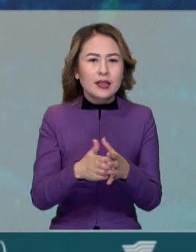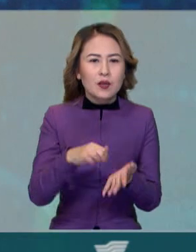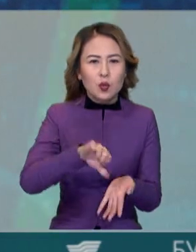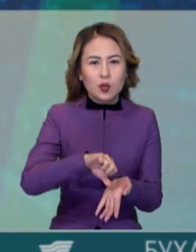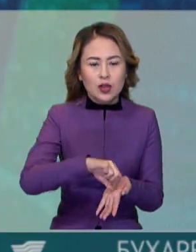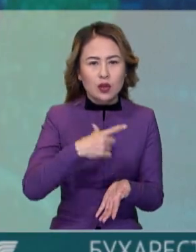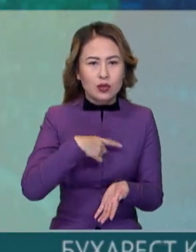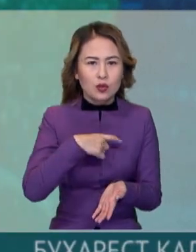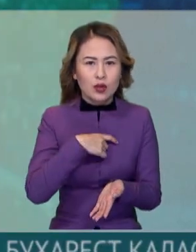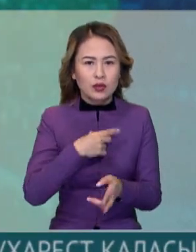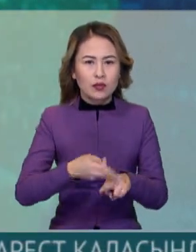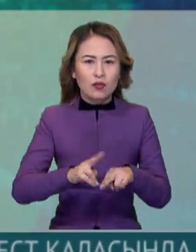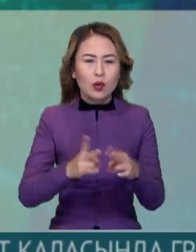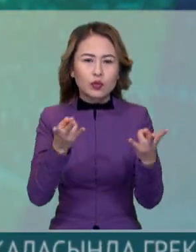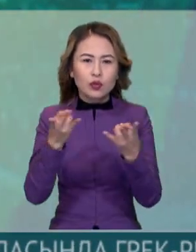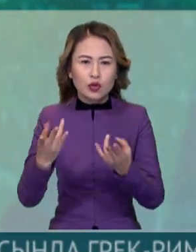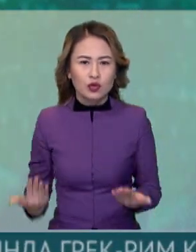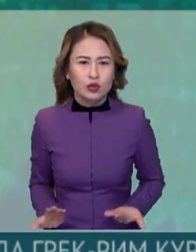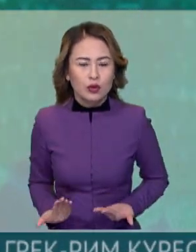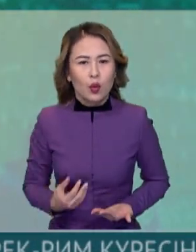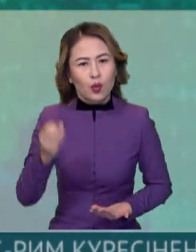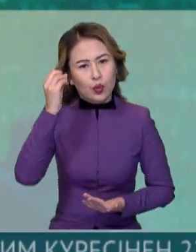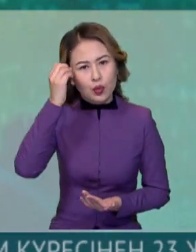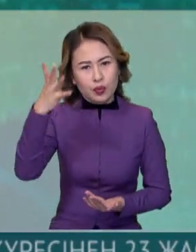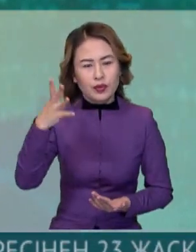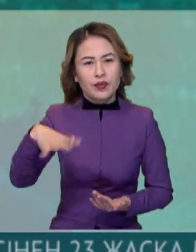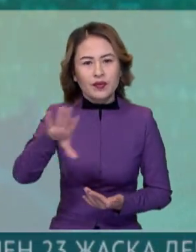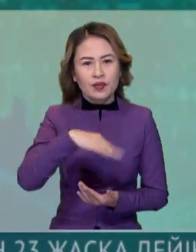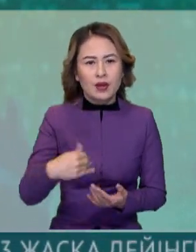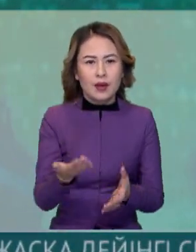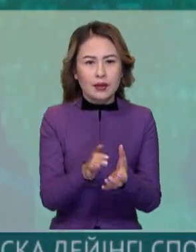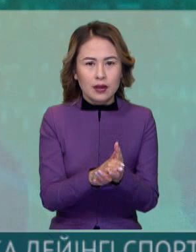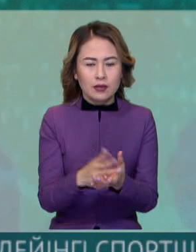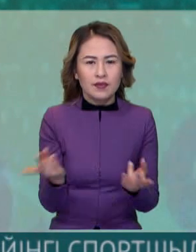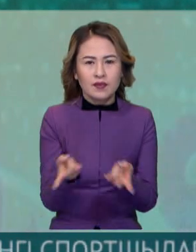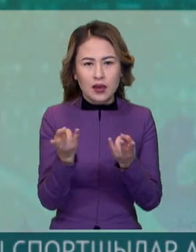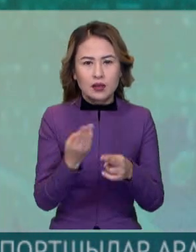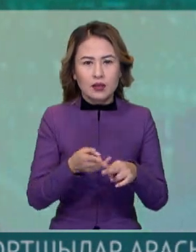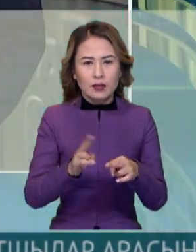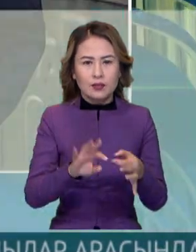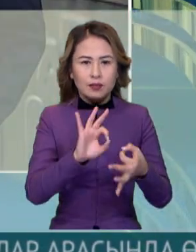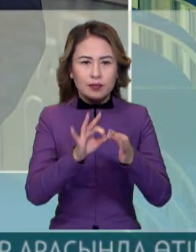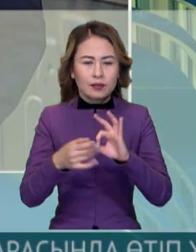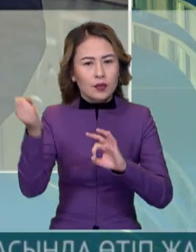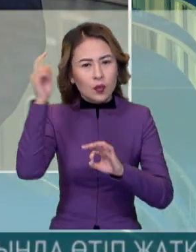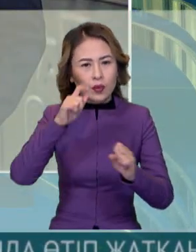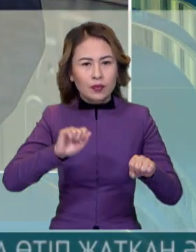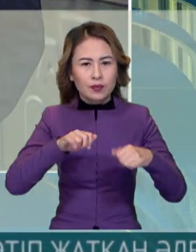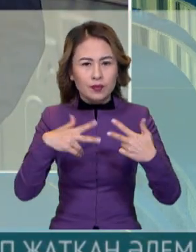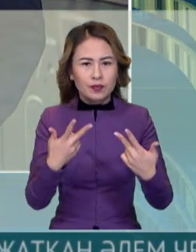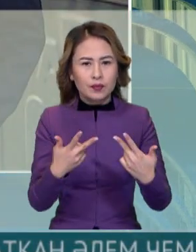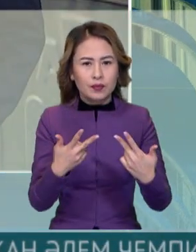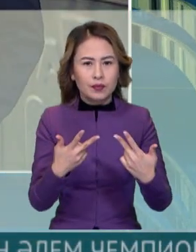қатысып, өздерінің тұрмысқа қажетті ақылды құралдарын таныстыру үстінде. Көрмеден әріптесім Риат Шони бізбен тікелей байланысқа